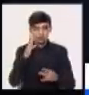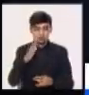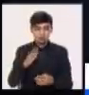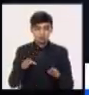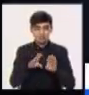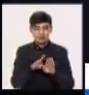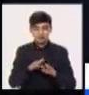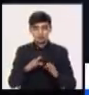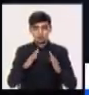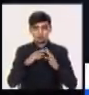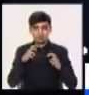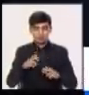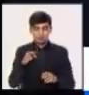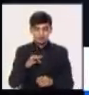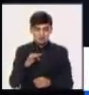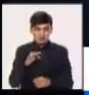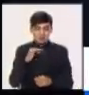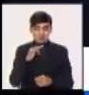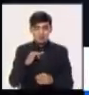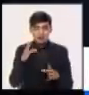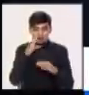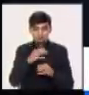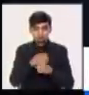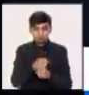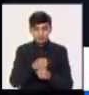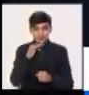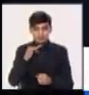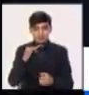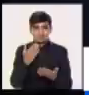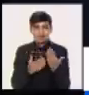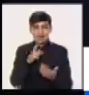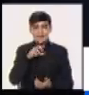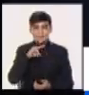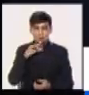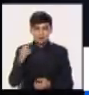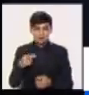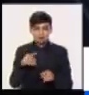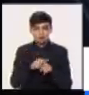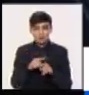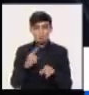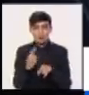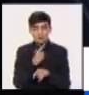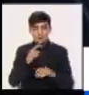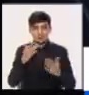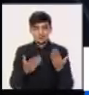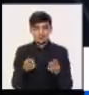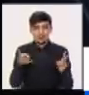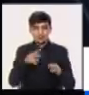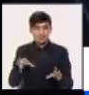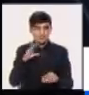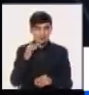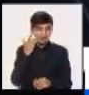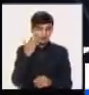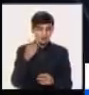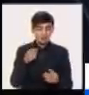методом. По прогнозам Минздрава, эпидситуация может развиваться по трем сценариям. Первый, если все оставить как есть, то